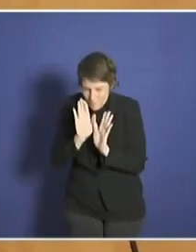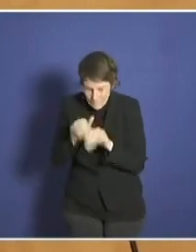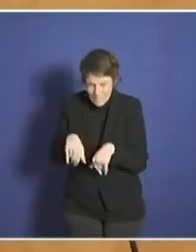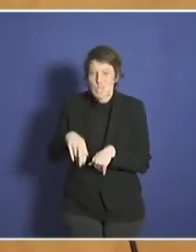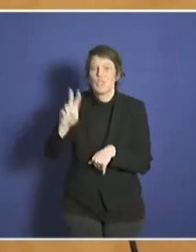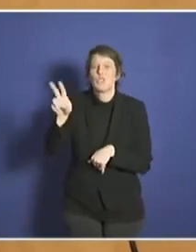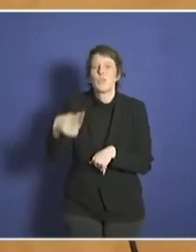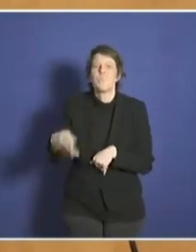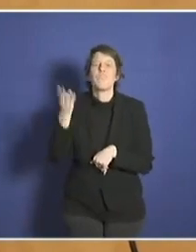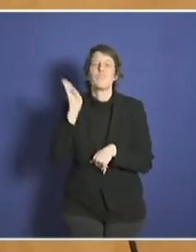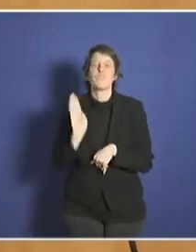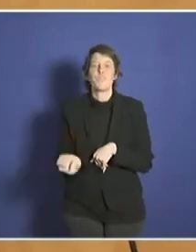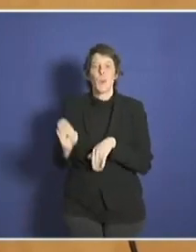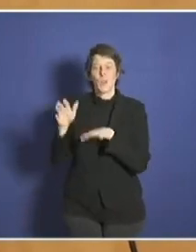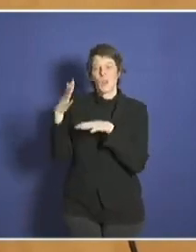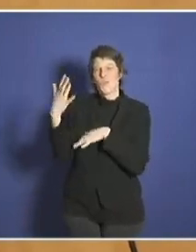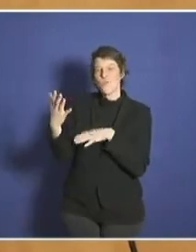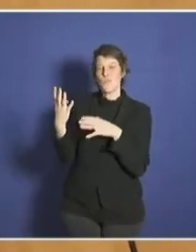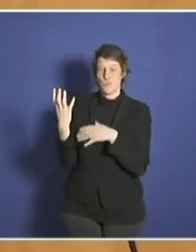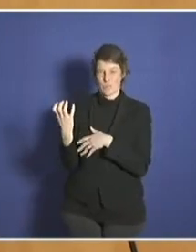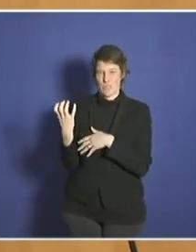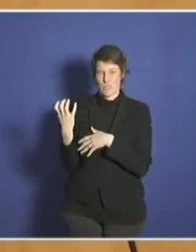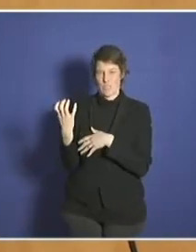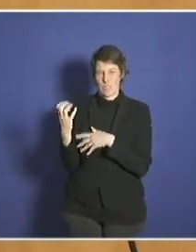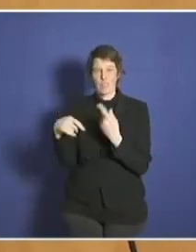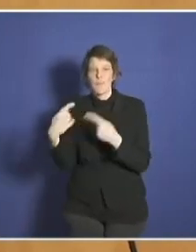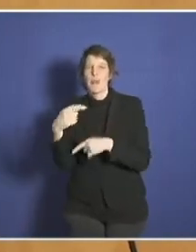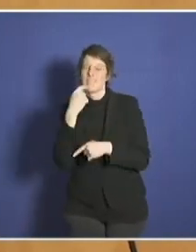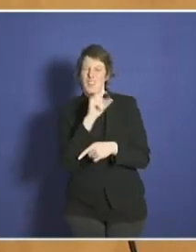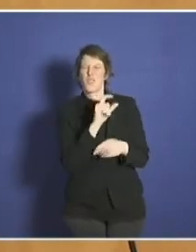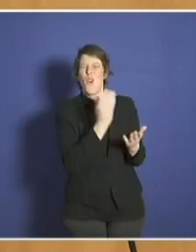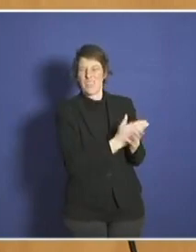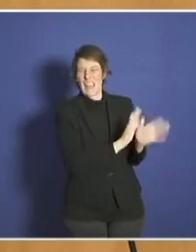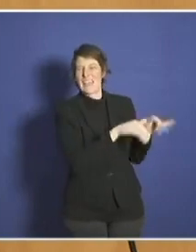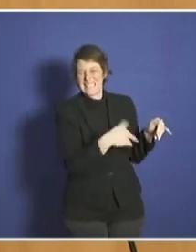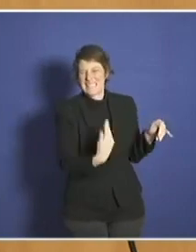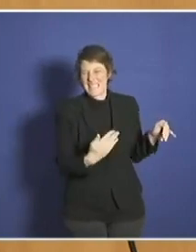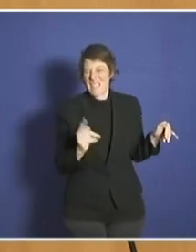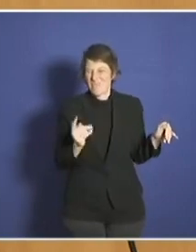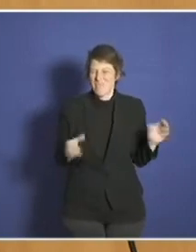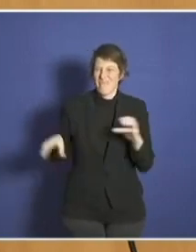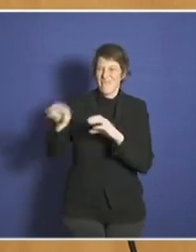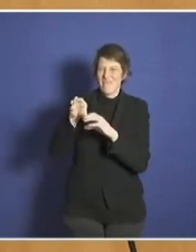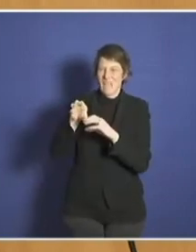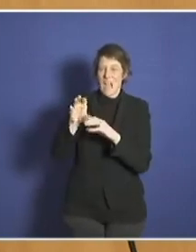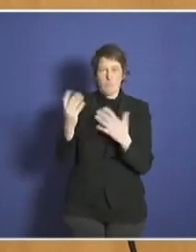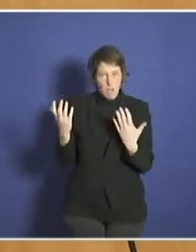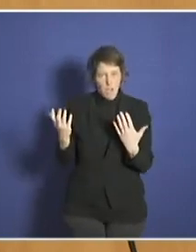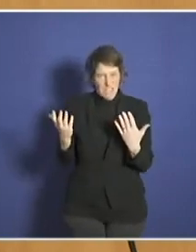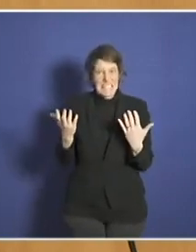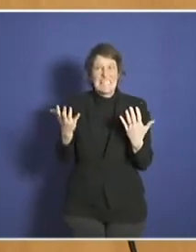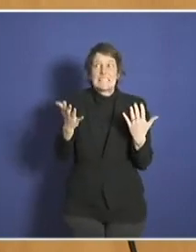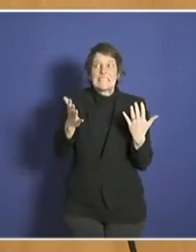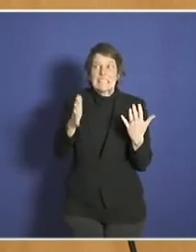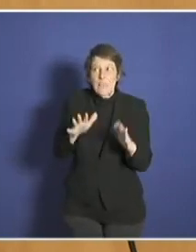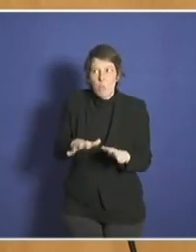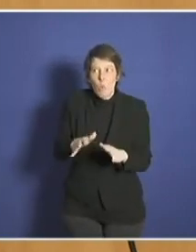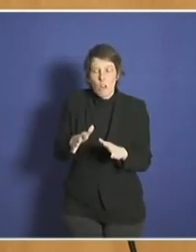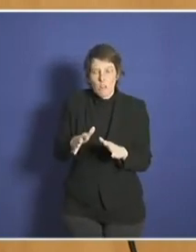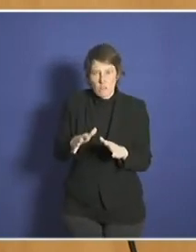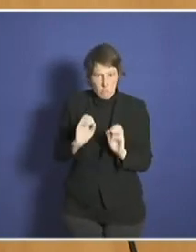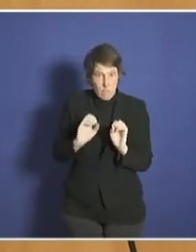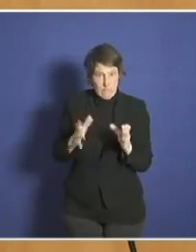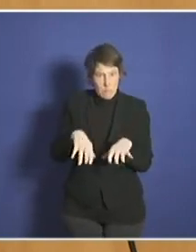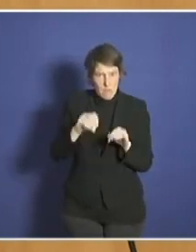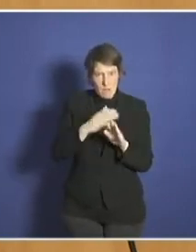sind 445. Da wird dann immer wieder von den Wochenenden geredet, was ja 10 Monate nach Beginn der Pandemie man eigentlich im Griff